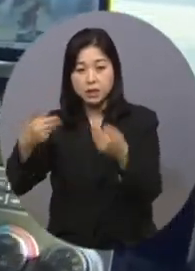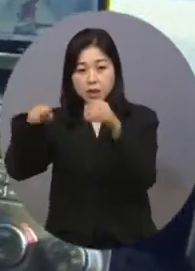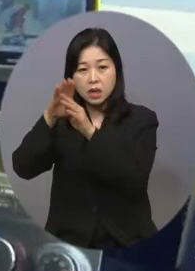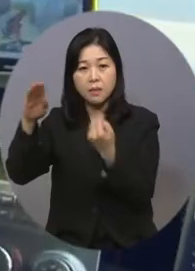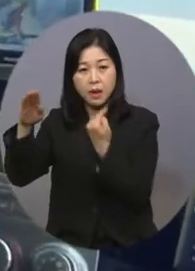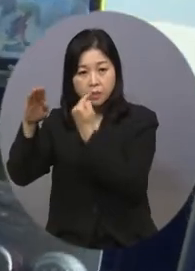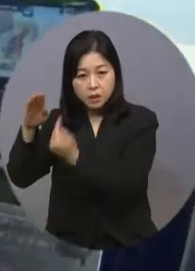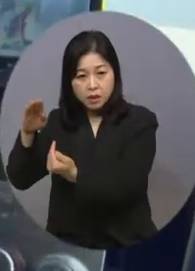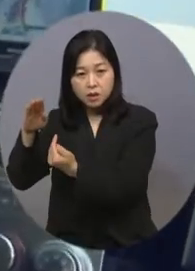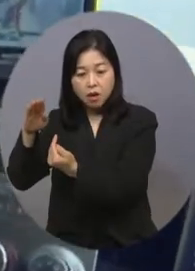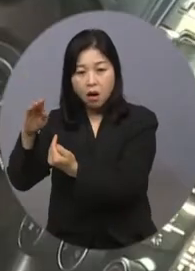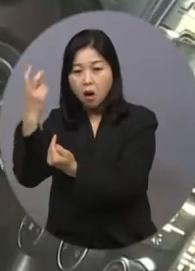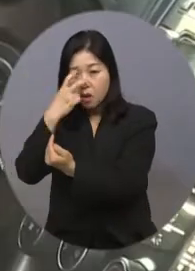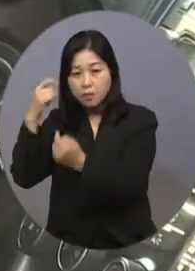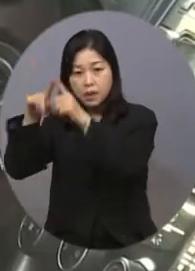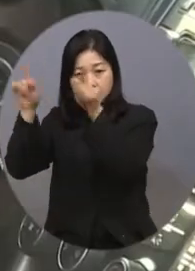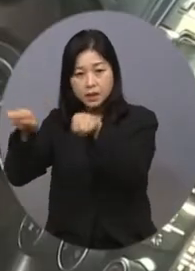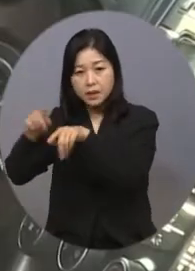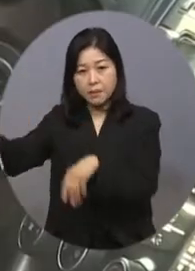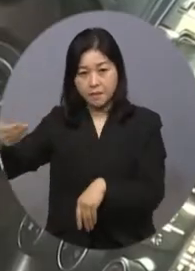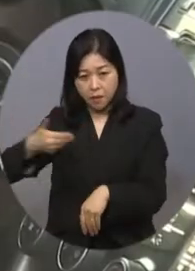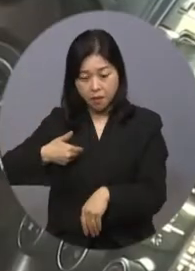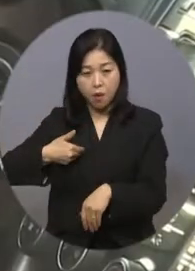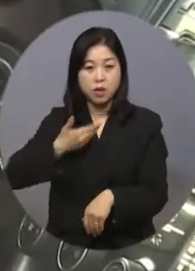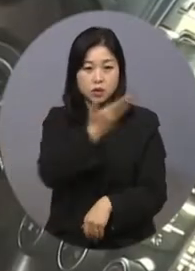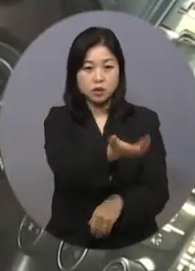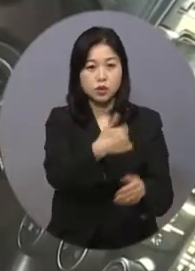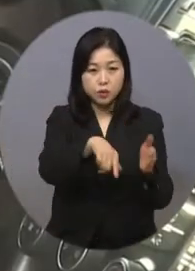방문해 검사지를 발급받고 제출을 위해